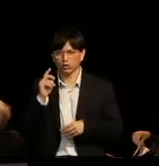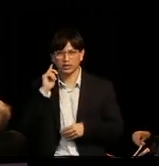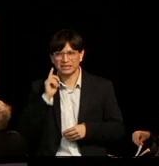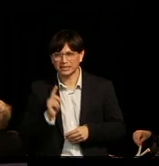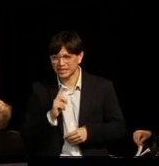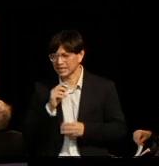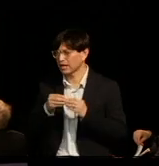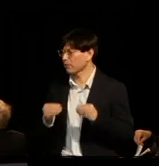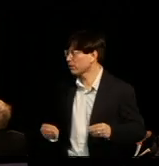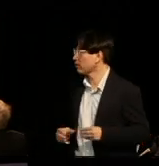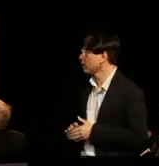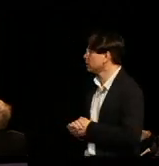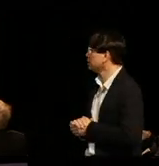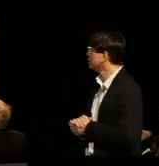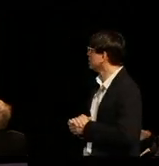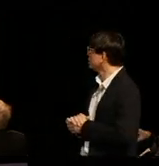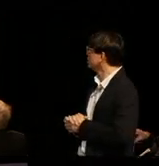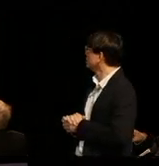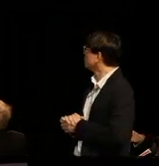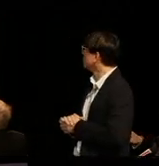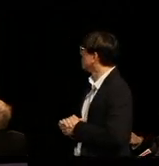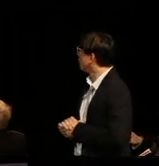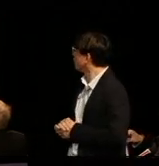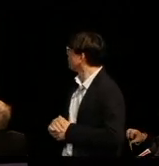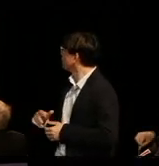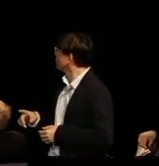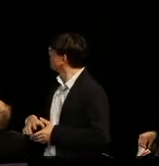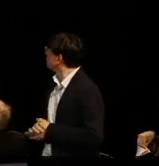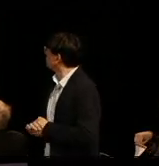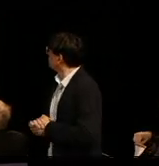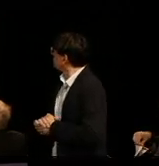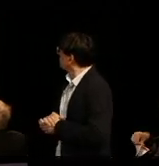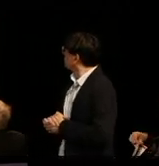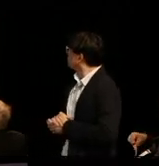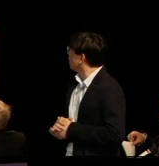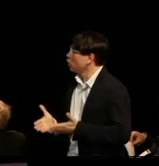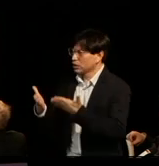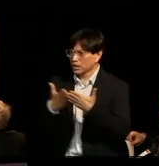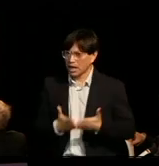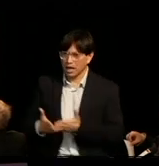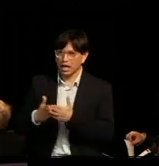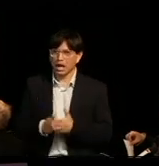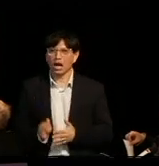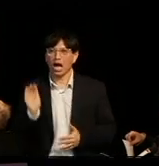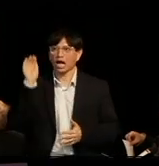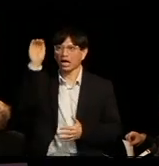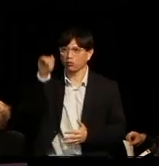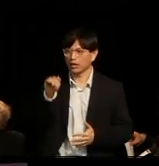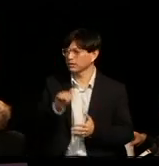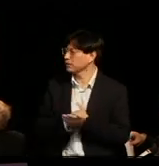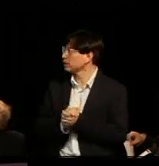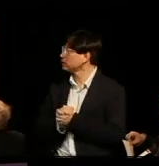la parola un altro principio nella relazione educativa è la gradualità